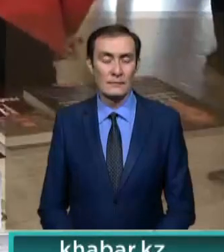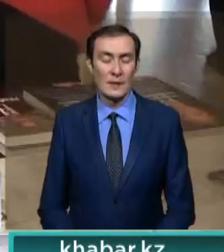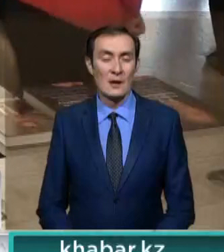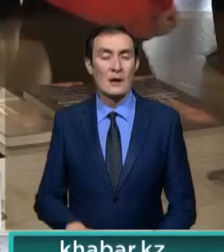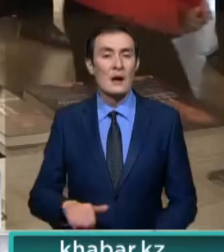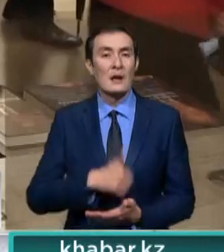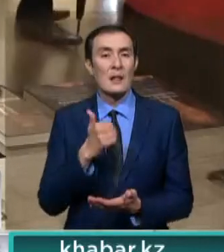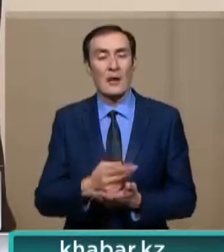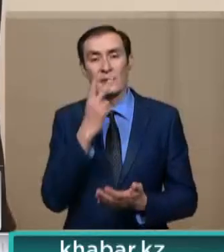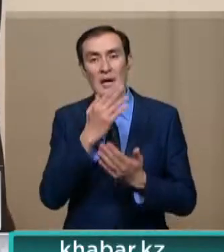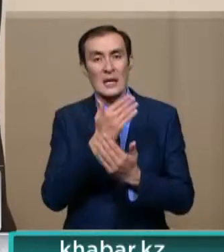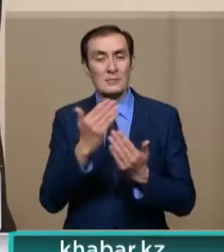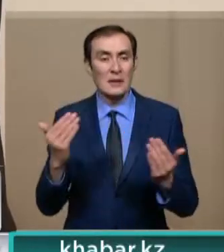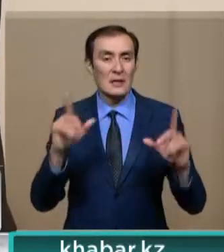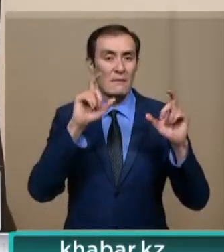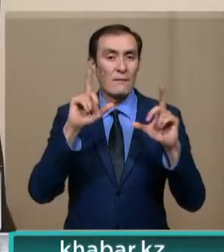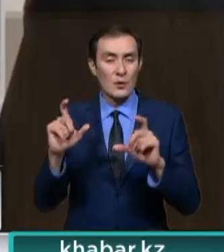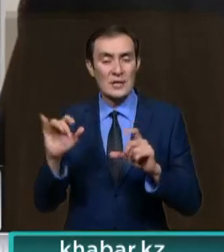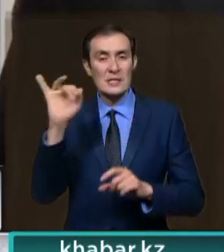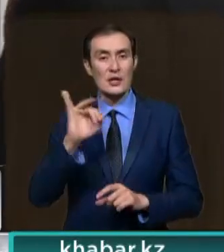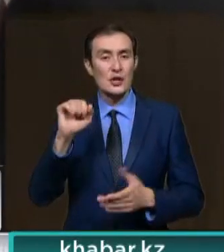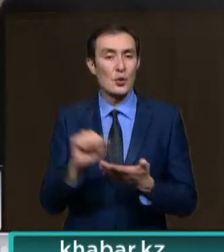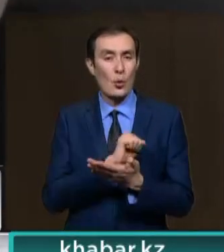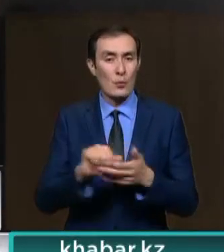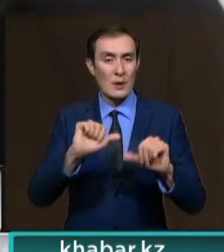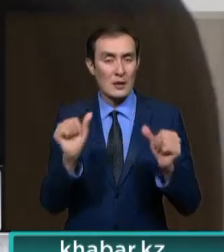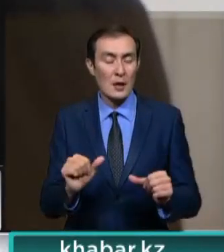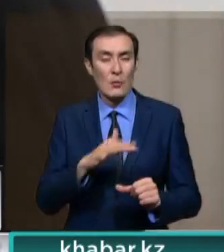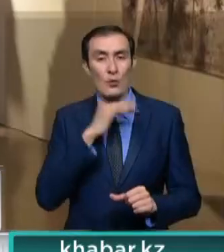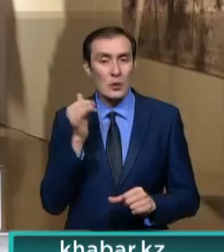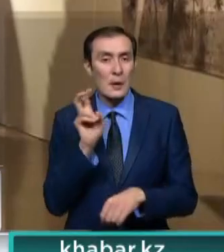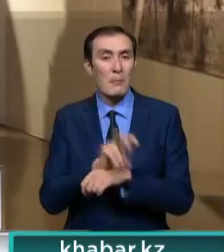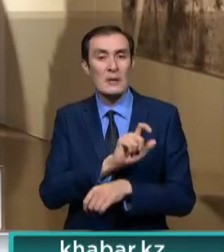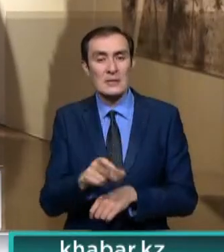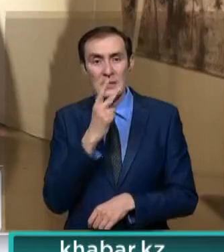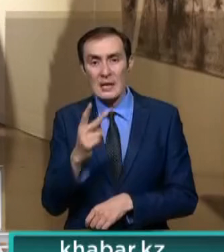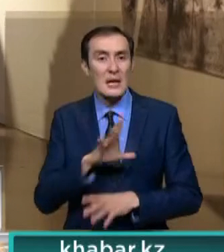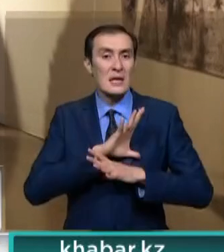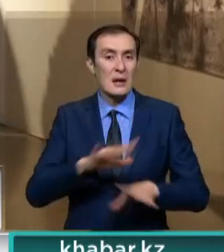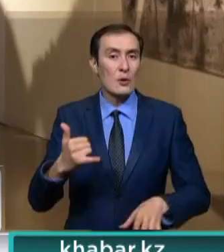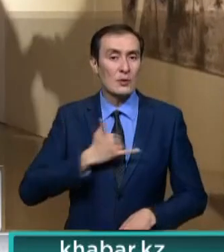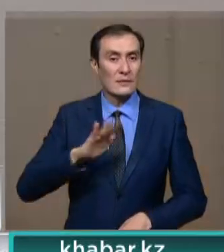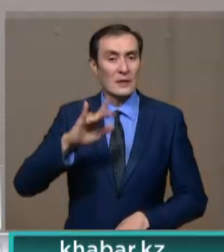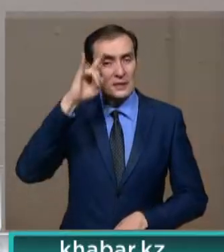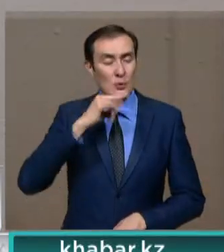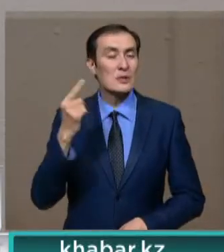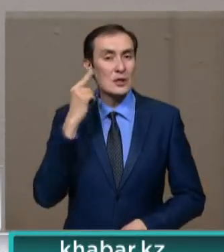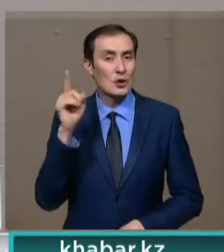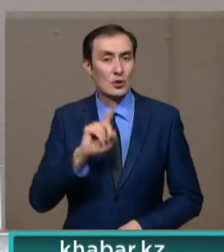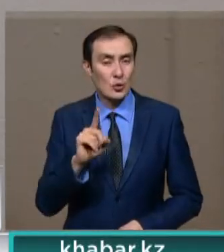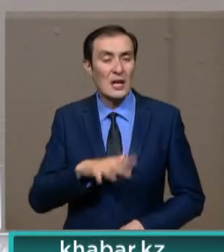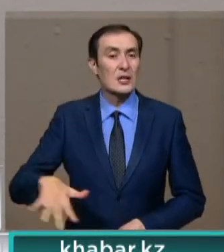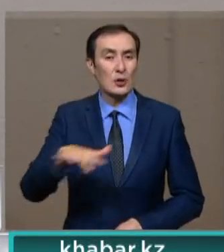Самые главные экспонаты здесь – фотографии и исторические документы. Многие посетители не были в нашей стране, но слышали о том, что